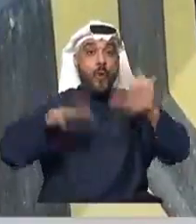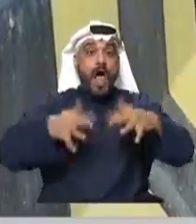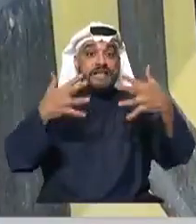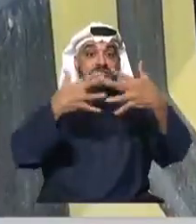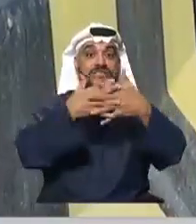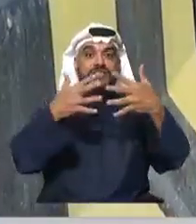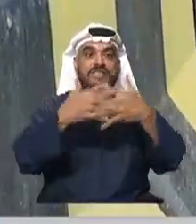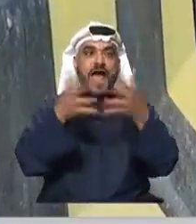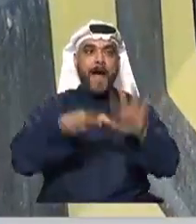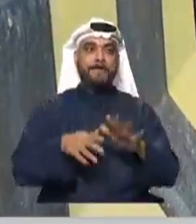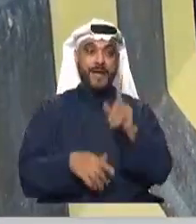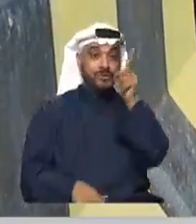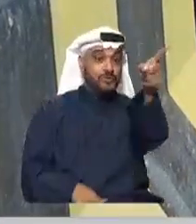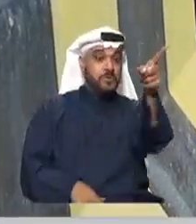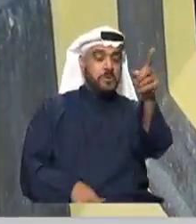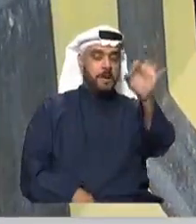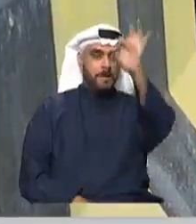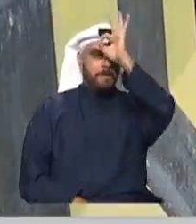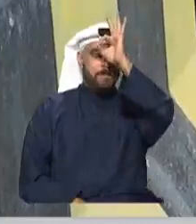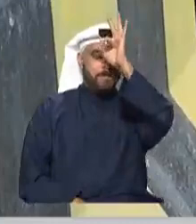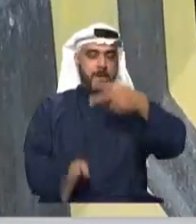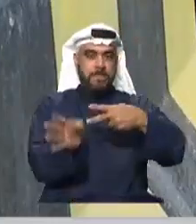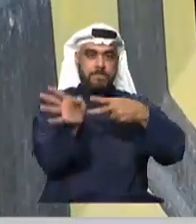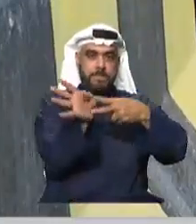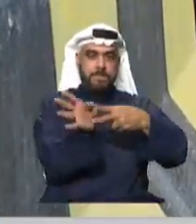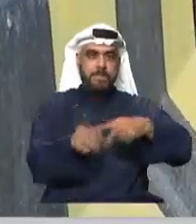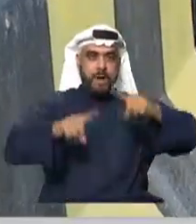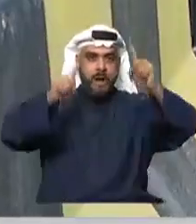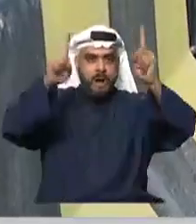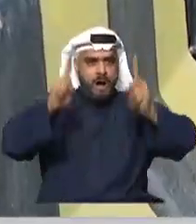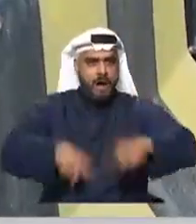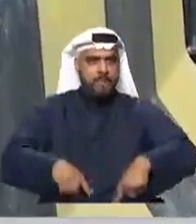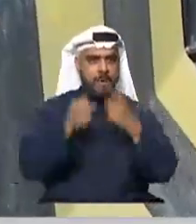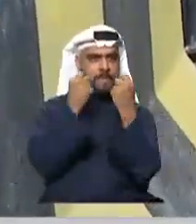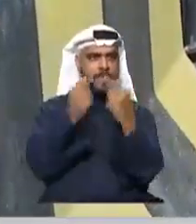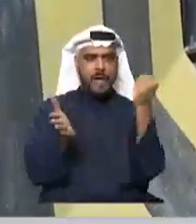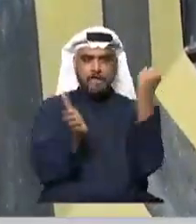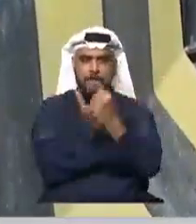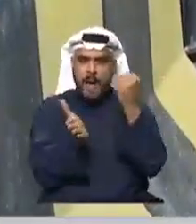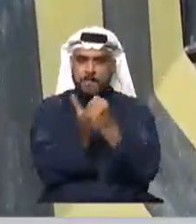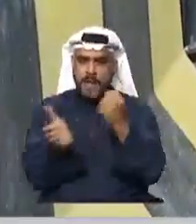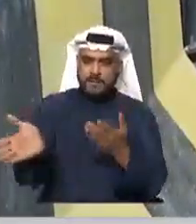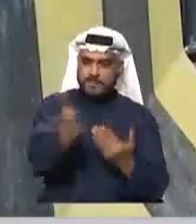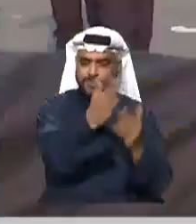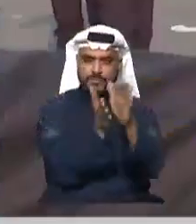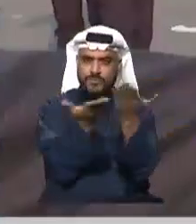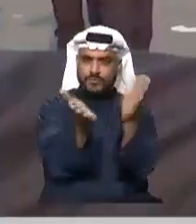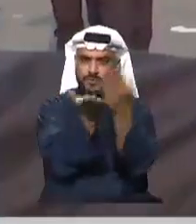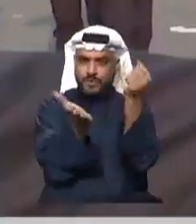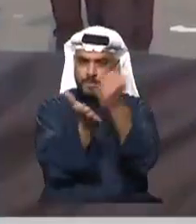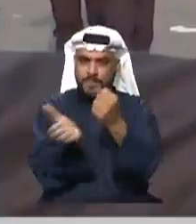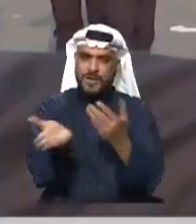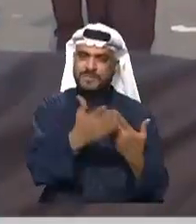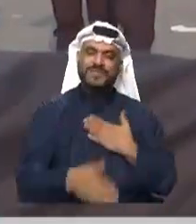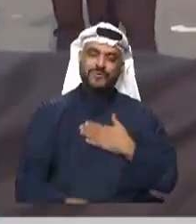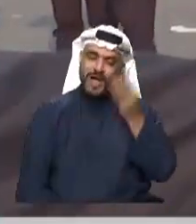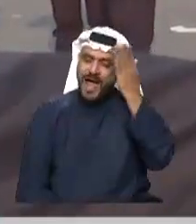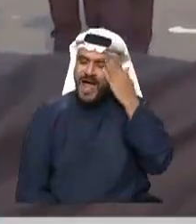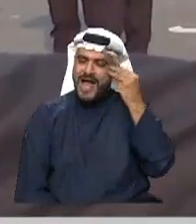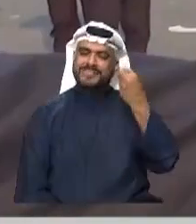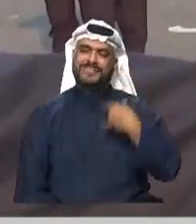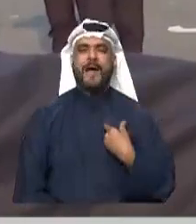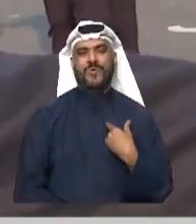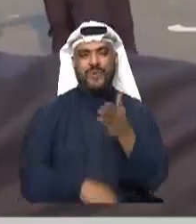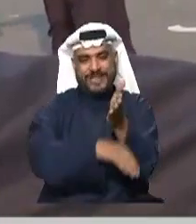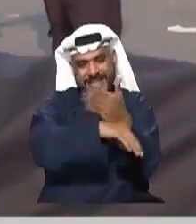ما قلت لك الوضع يصبغ له مثيل من قبل بالنسبه للجماهير ومرتدين المنفذ لكن همم يسامحوا لنا شويه على التاخير